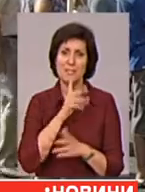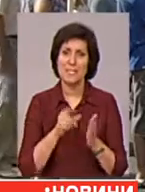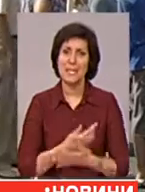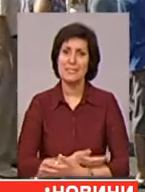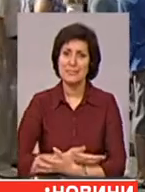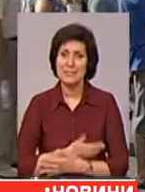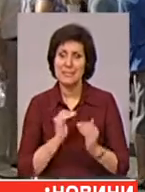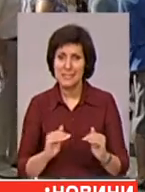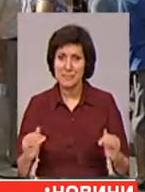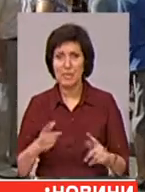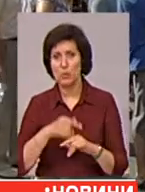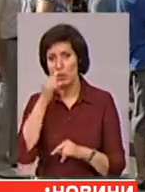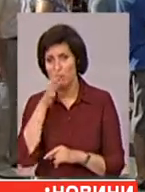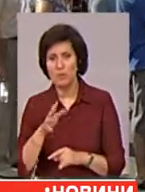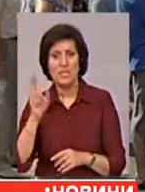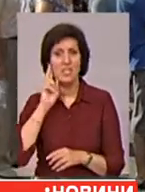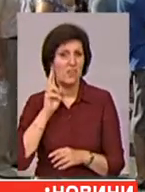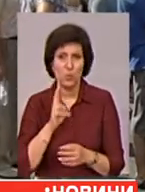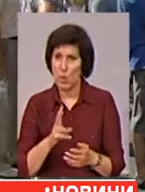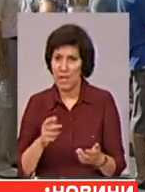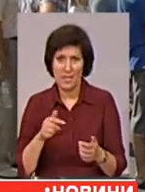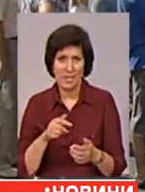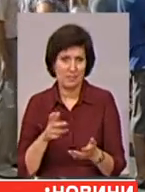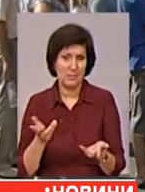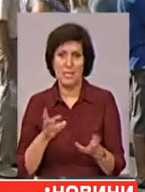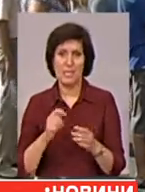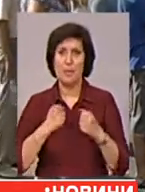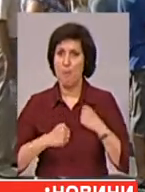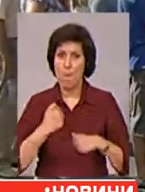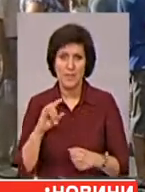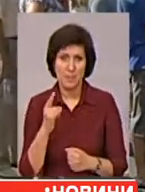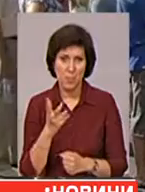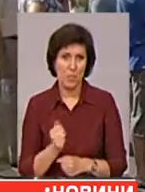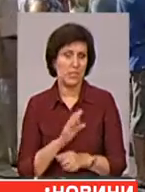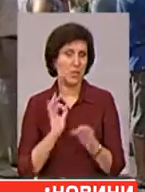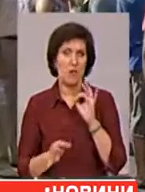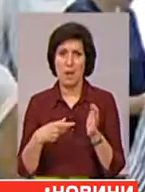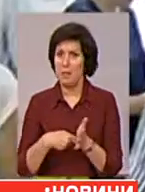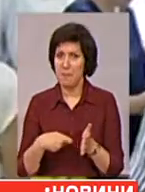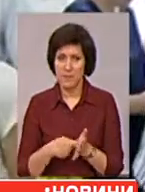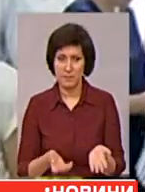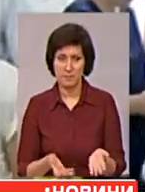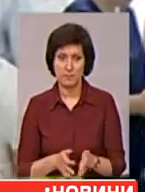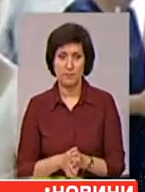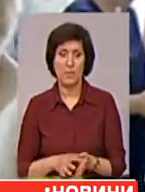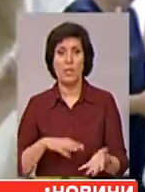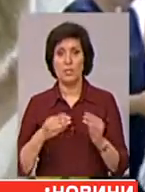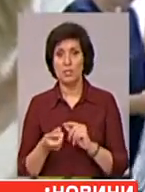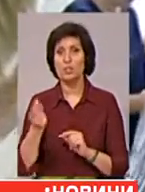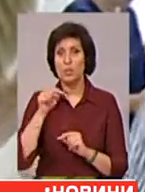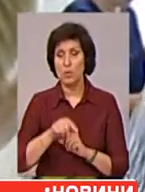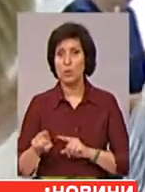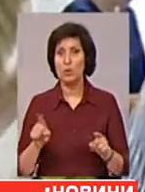детьми, которые не могут и ни в туалет, грубо говоря, сходить, да, ни помыть ребенка, ни нормально покормить его. Дійшли до того,